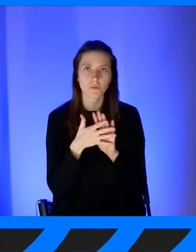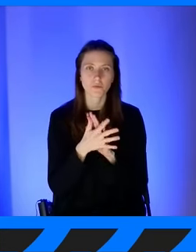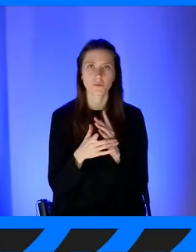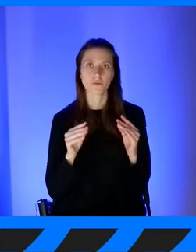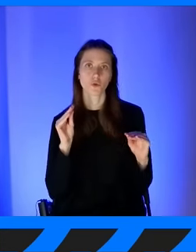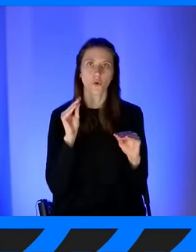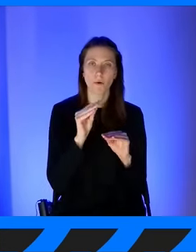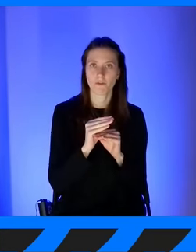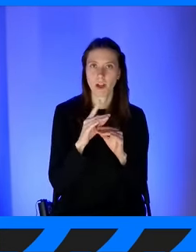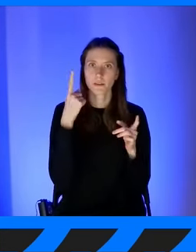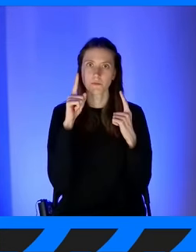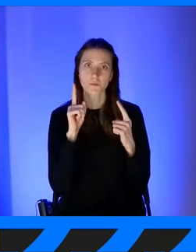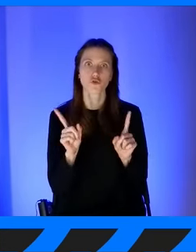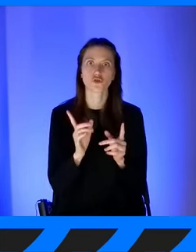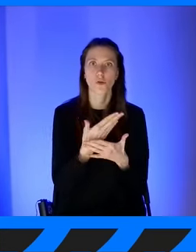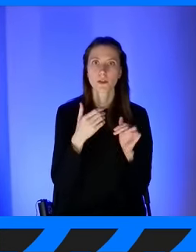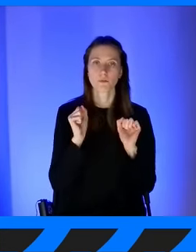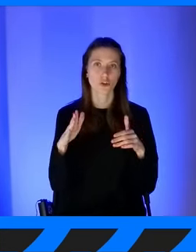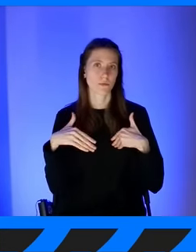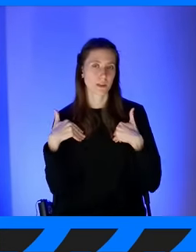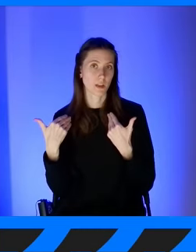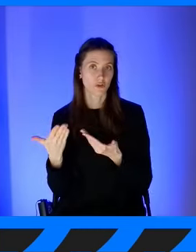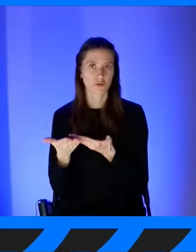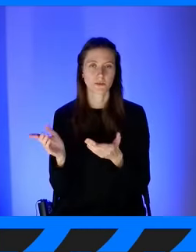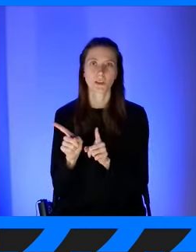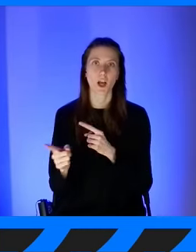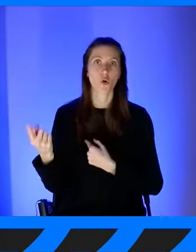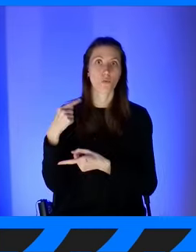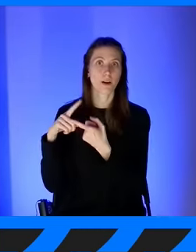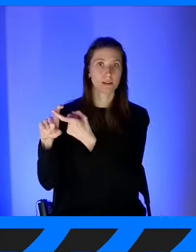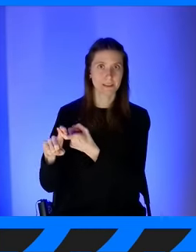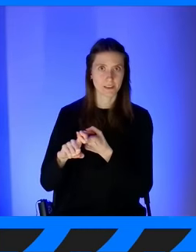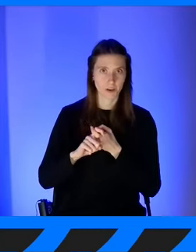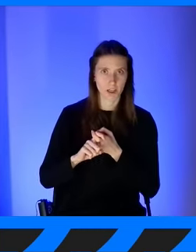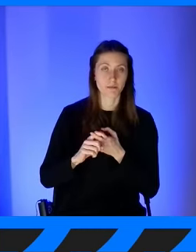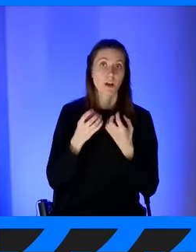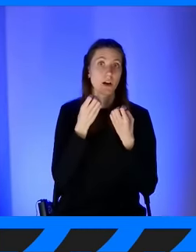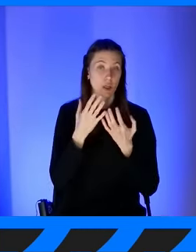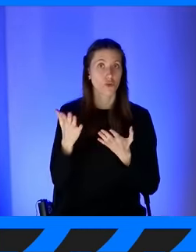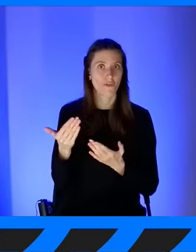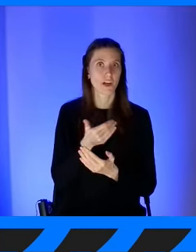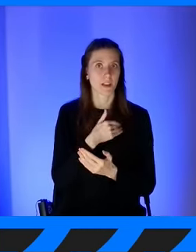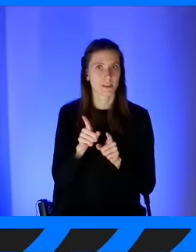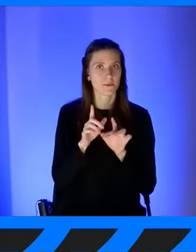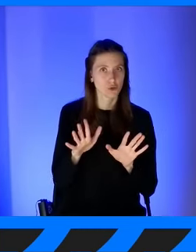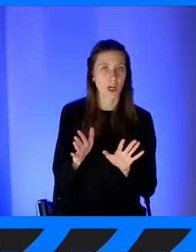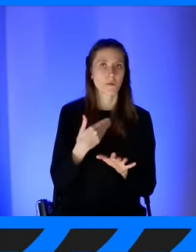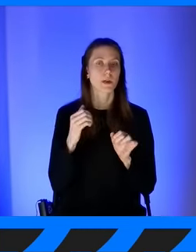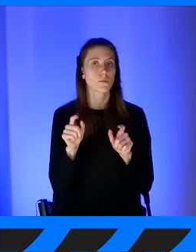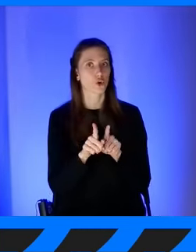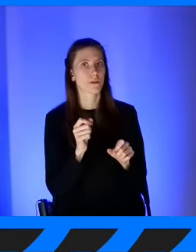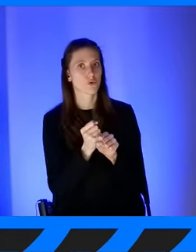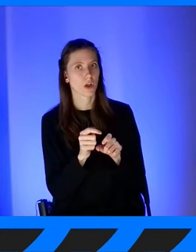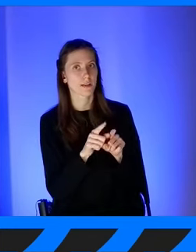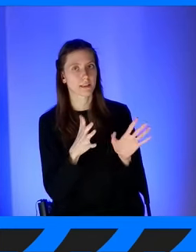которые мы можем им предложить Да здесь как бы такое это обратная связь то есть Ребят вы хотите это мы можем сделать вот так либо сделать вот так